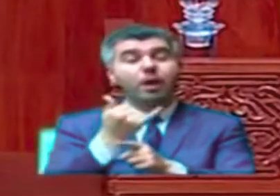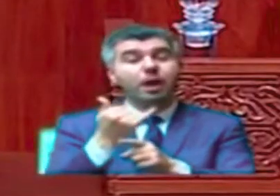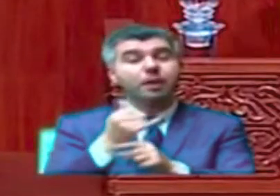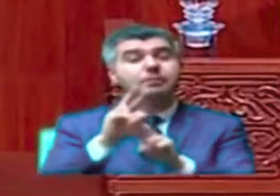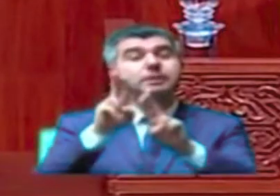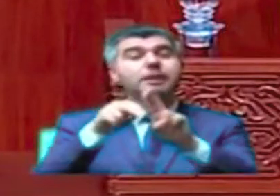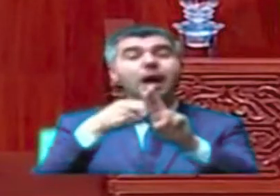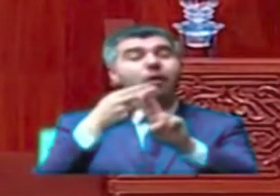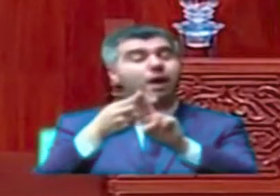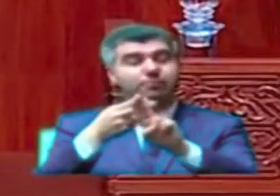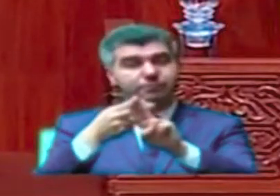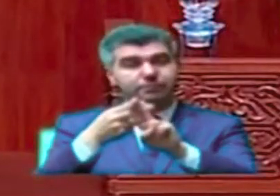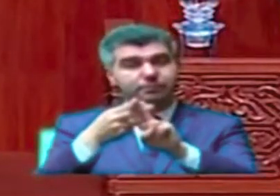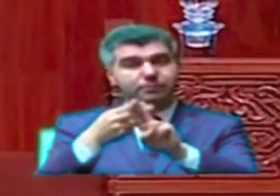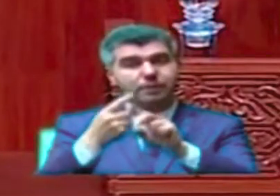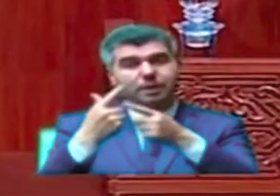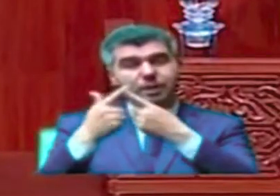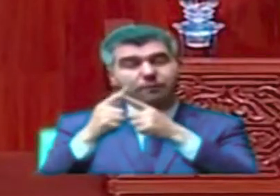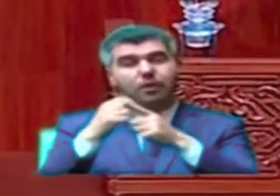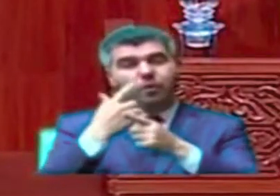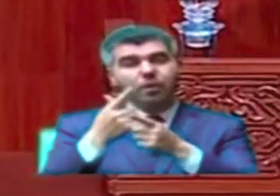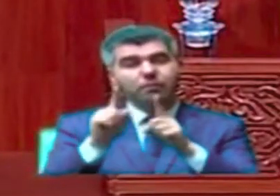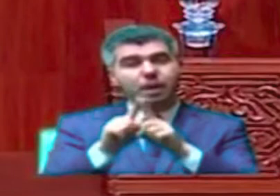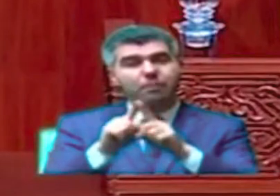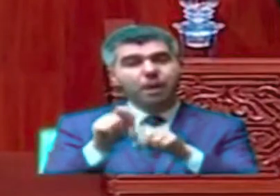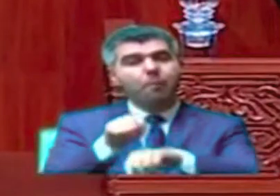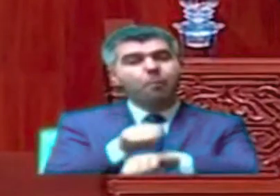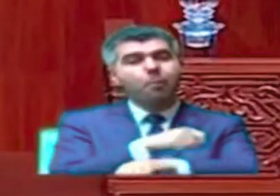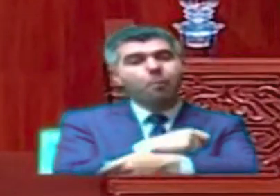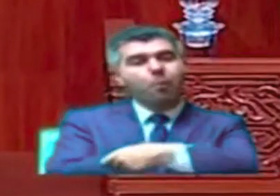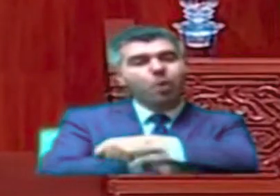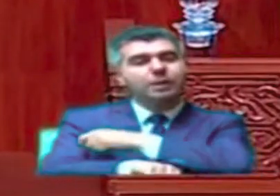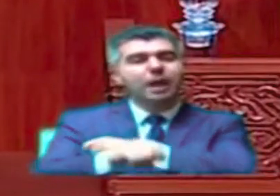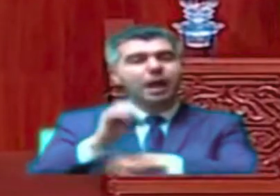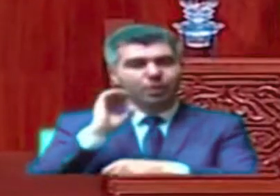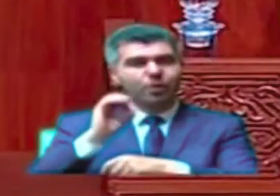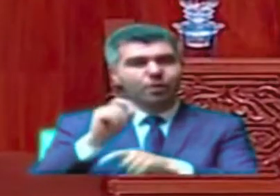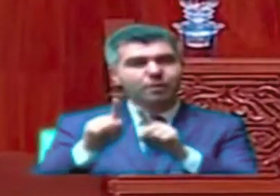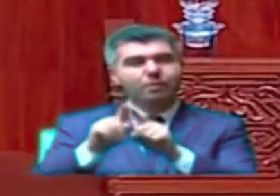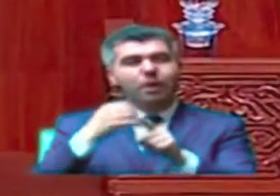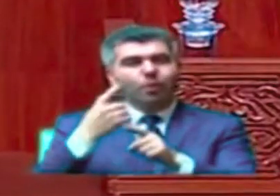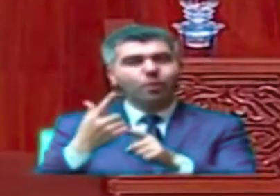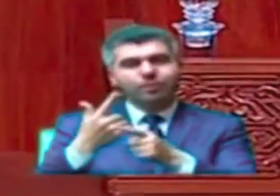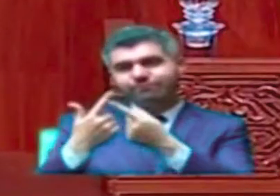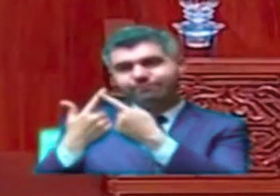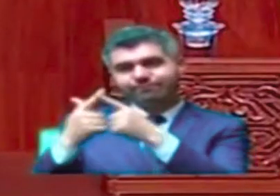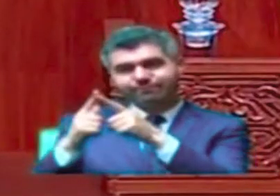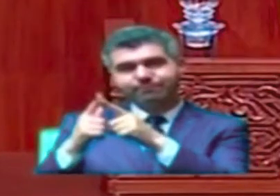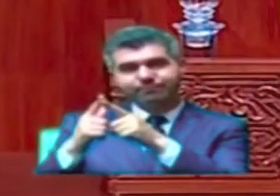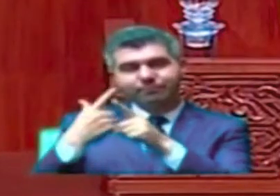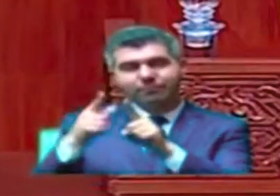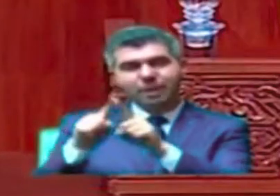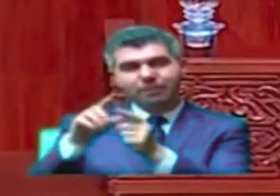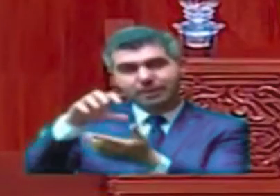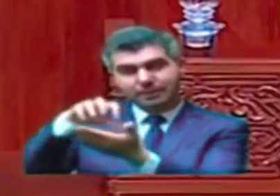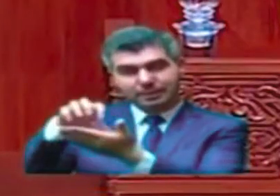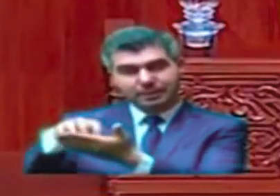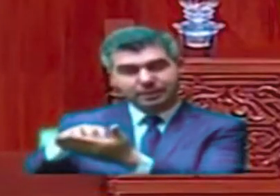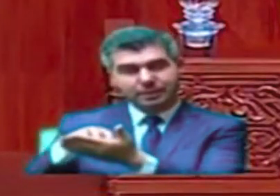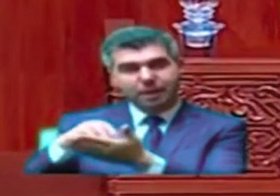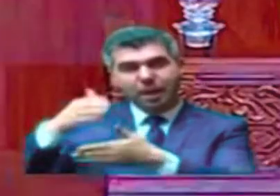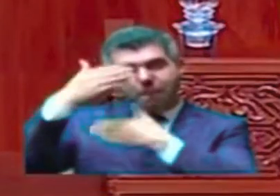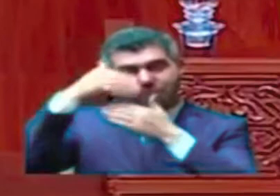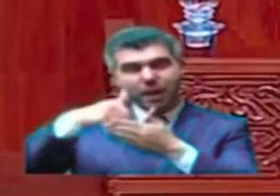المستشار المحترم على أطروحة الانفصاليين التي تذهب إلى أن هذه الأقاليم أن